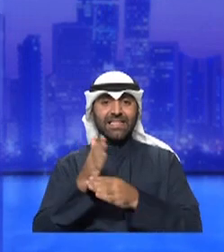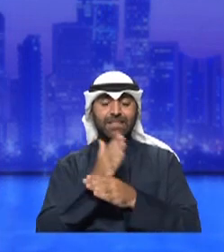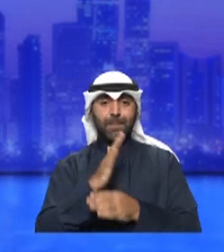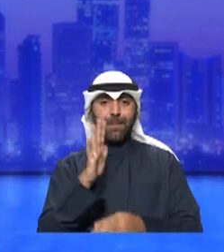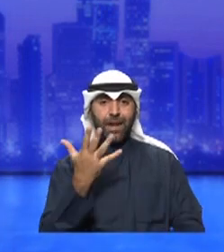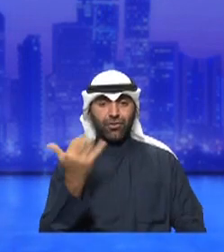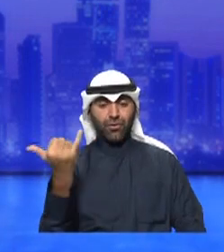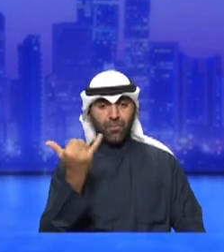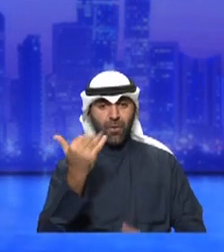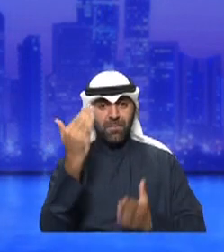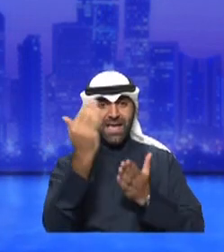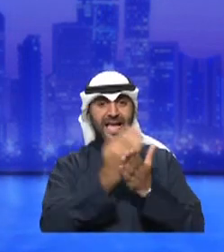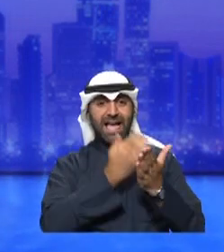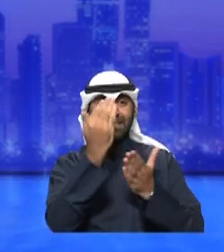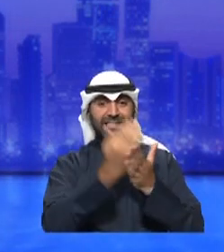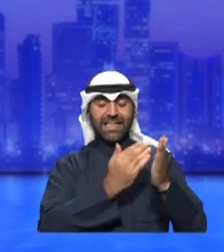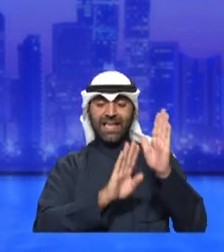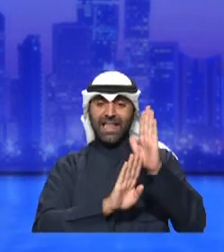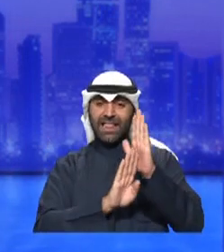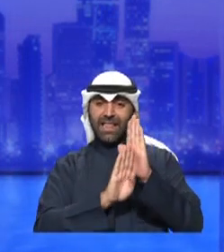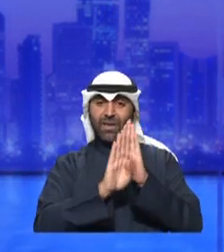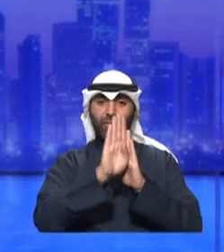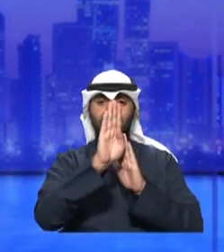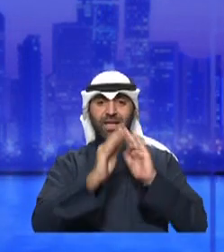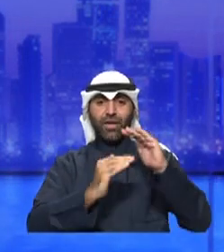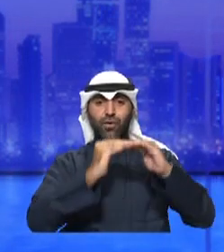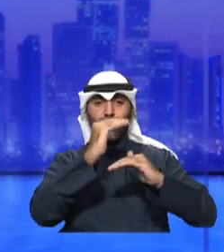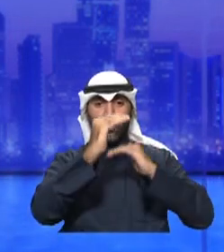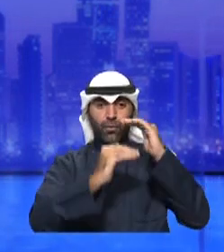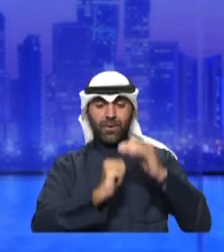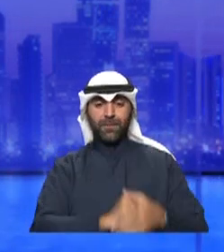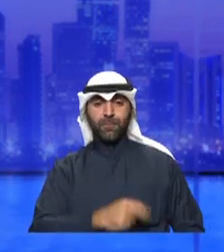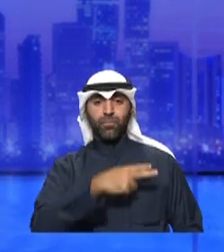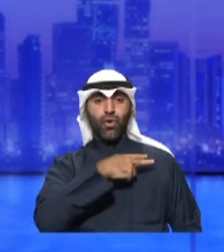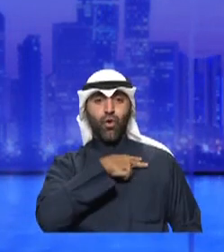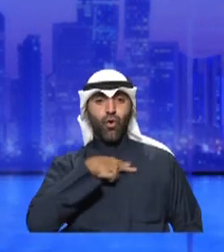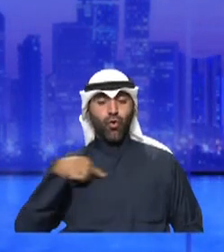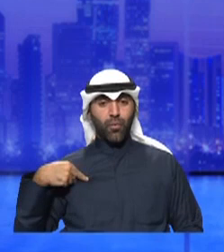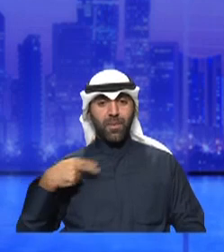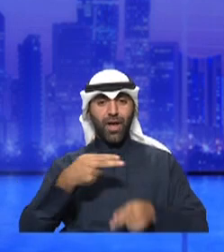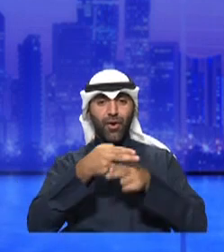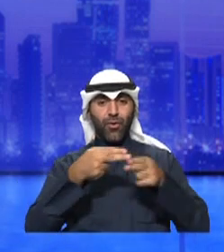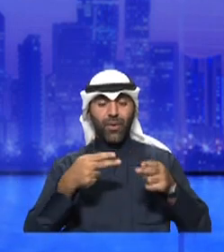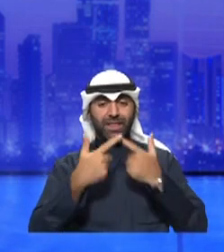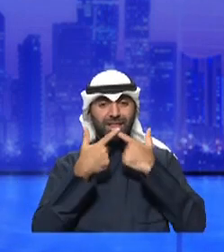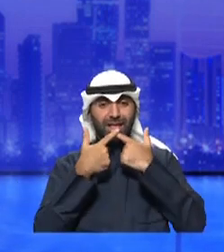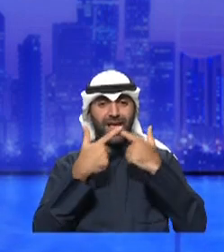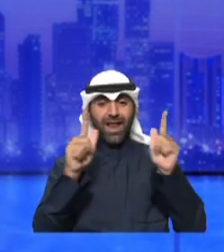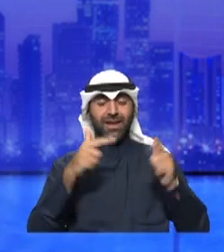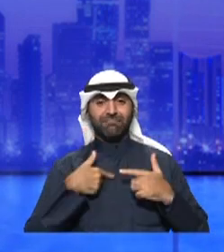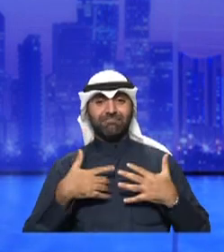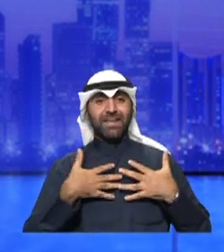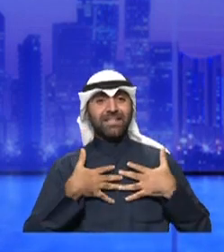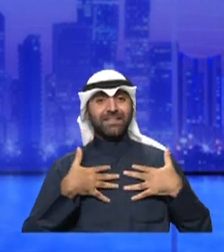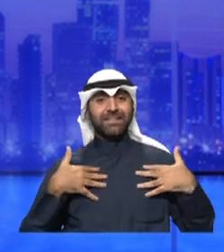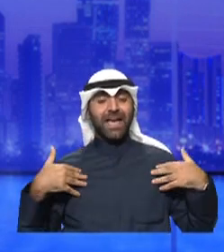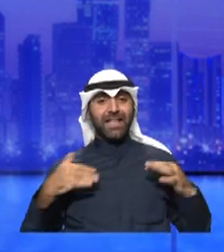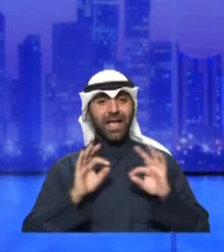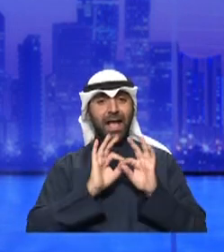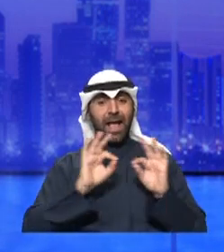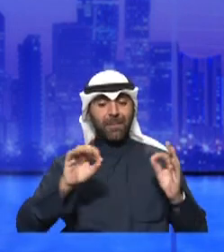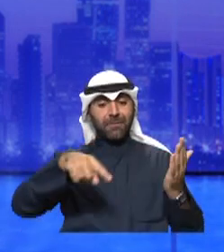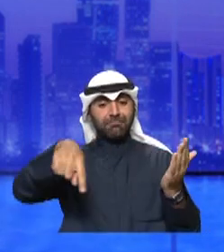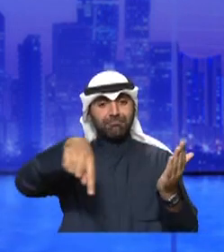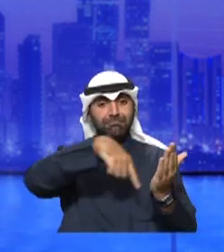بالنتائج الايجابيه التي اسفرت عنها القمتين العربيه الصينيه والخليجيه الصينيه والدوره الثالثه